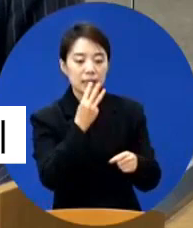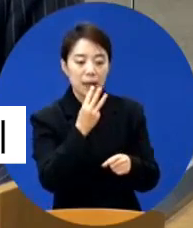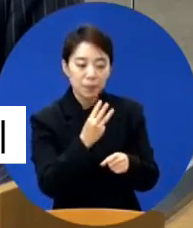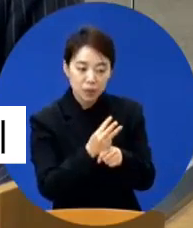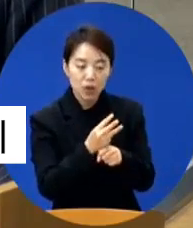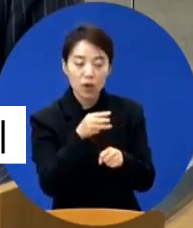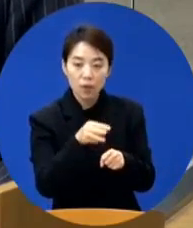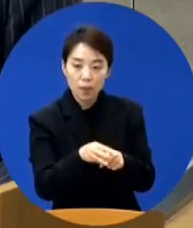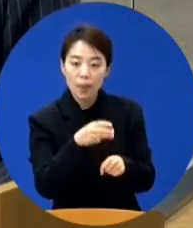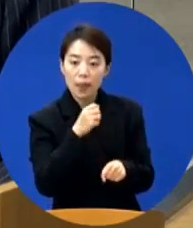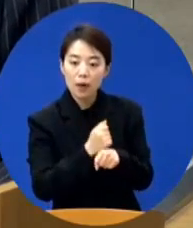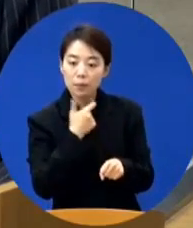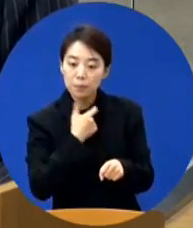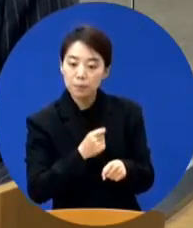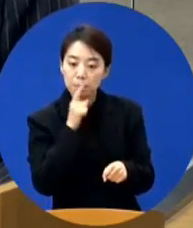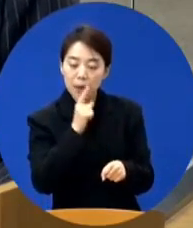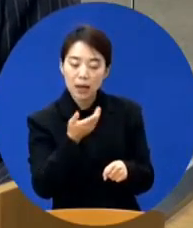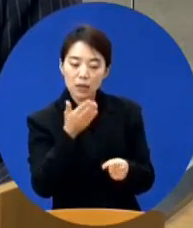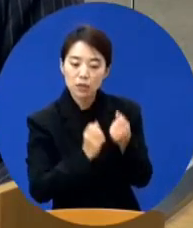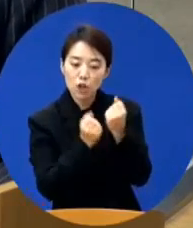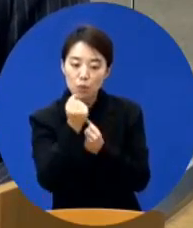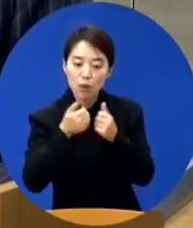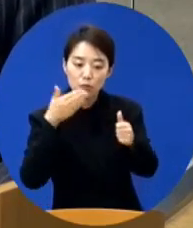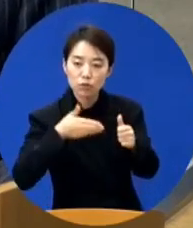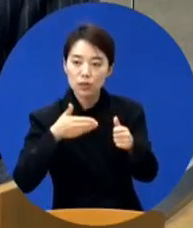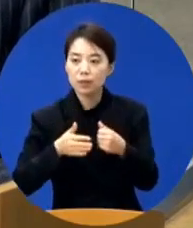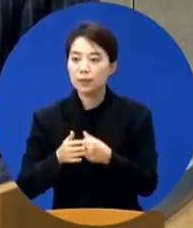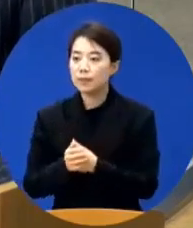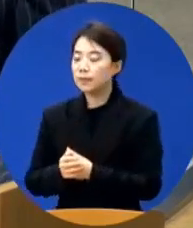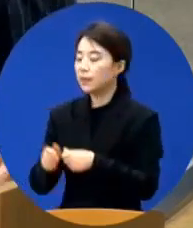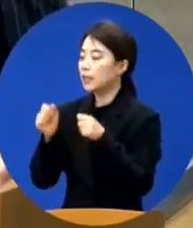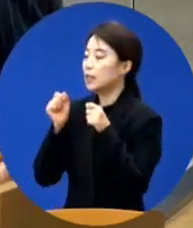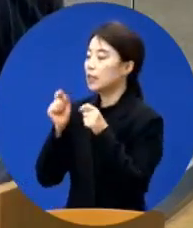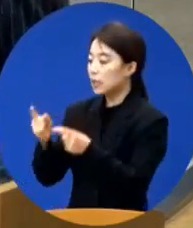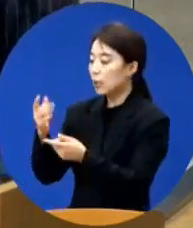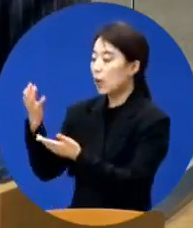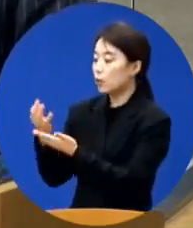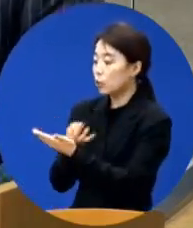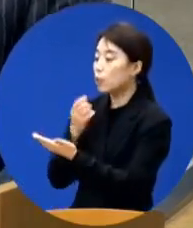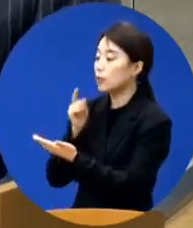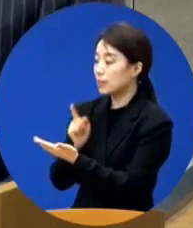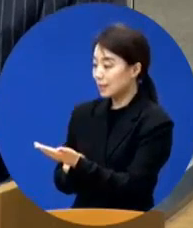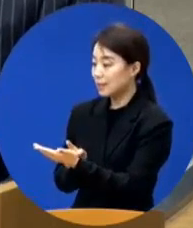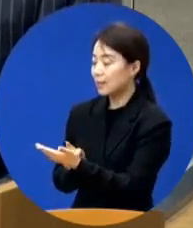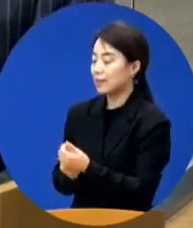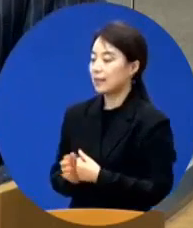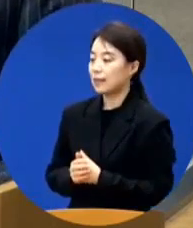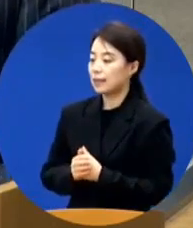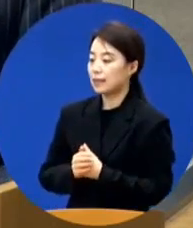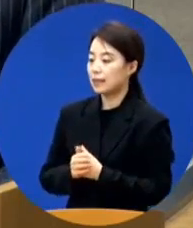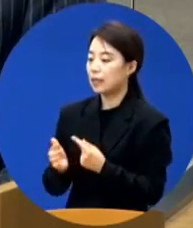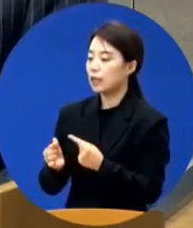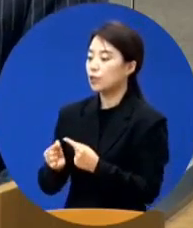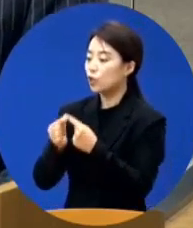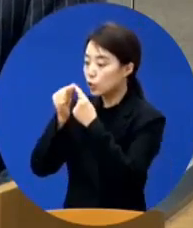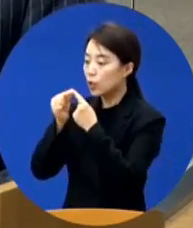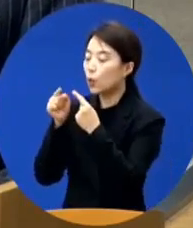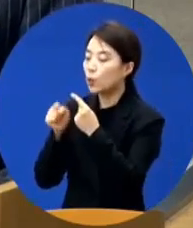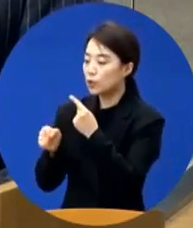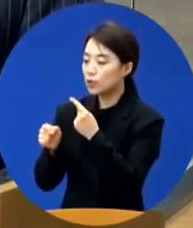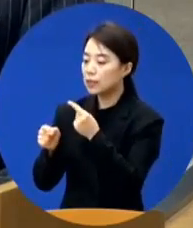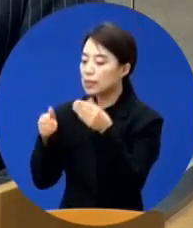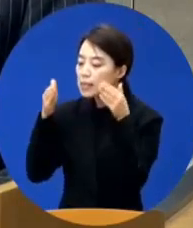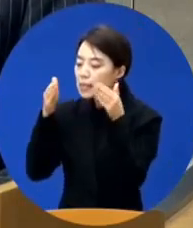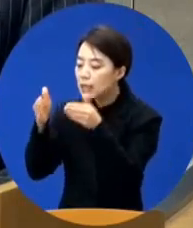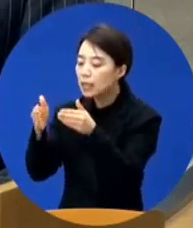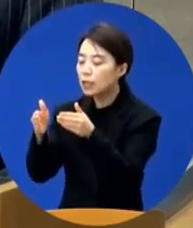싶다고 말씀하셨는데 그것 좀 설명해 주실래요? 예, 이 기회소득은 그 첫째로는 대상이 좁습니다.